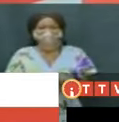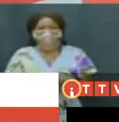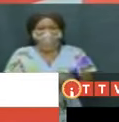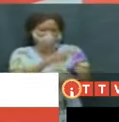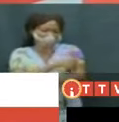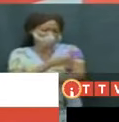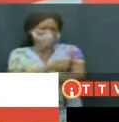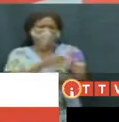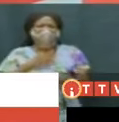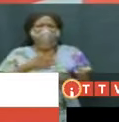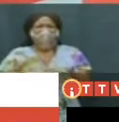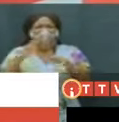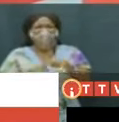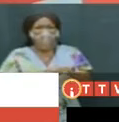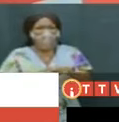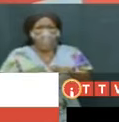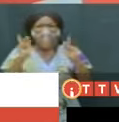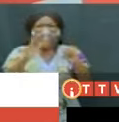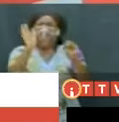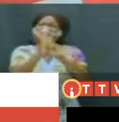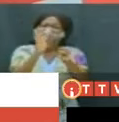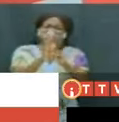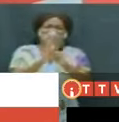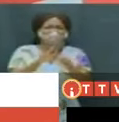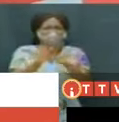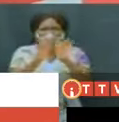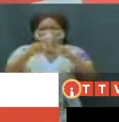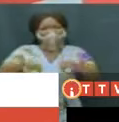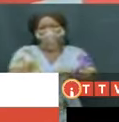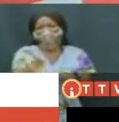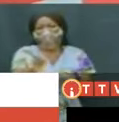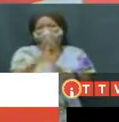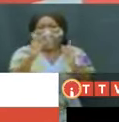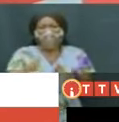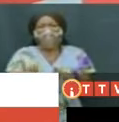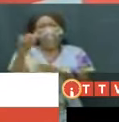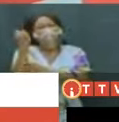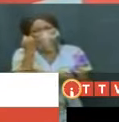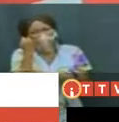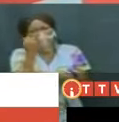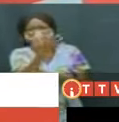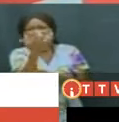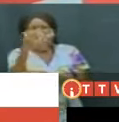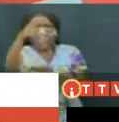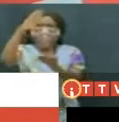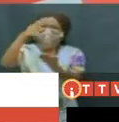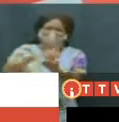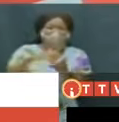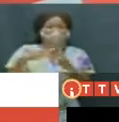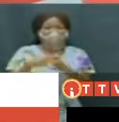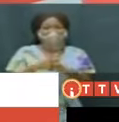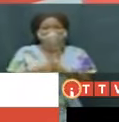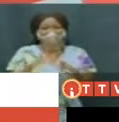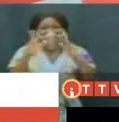asumuli chikhwimbi cha anthu ngati chimeto makhala nacho anthu odwala achepa anthu akhala